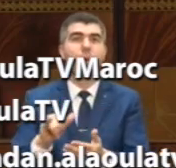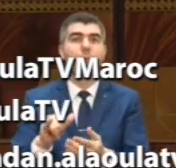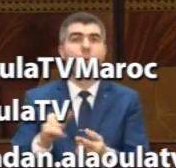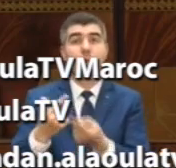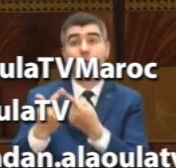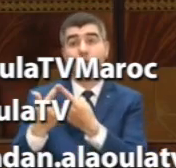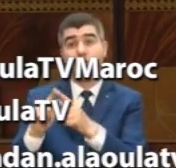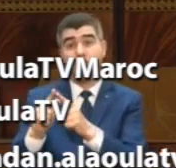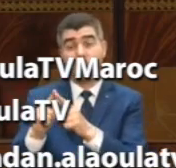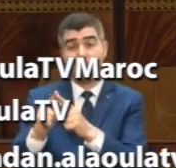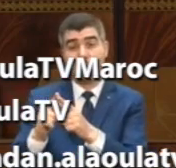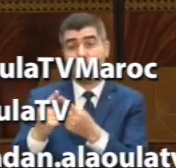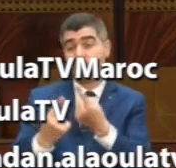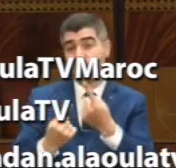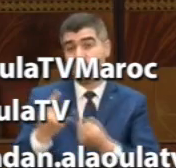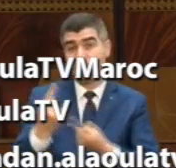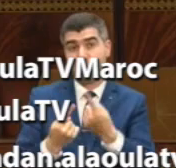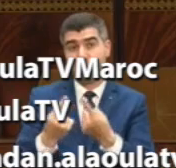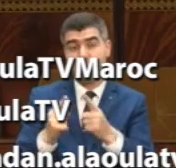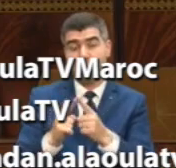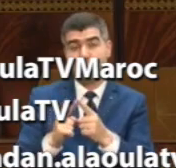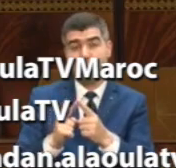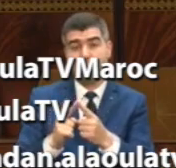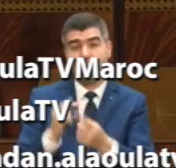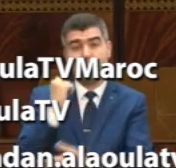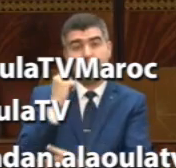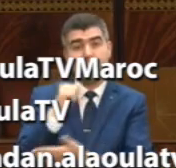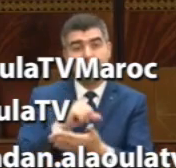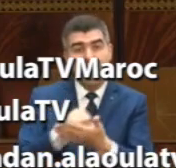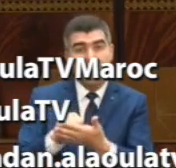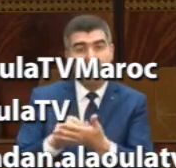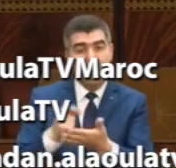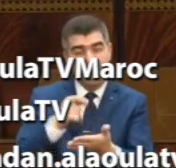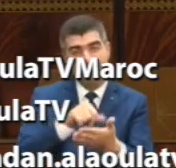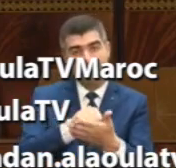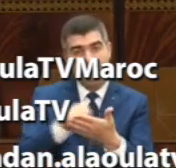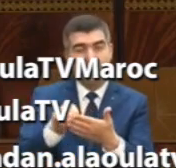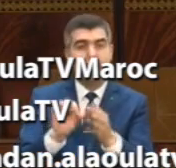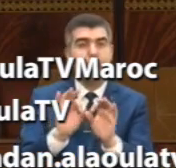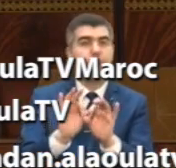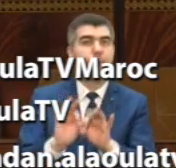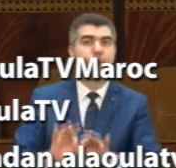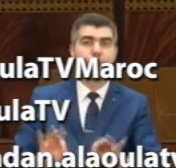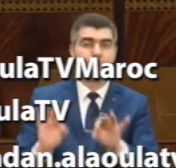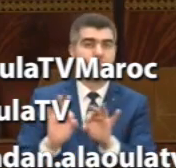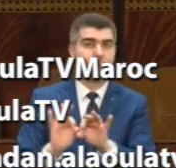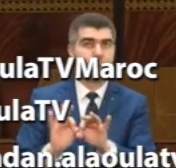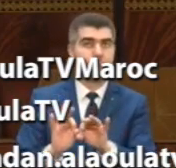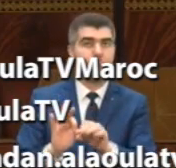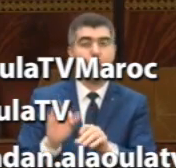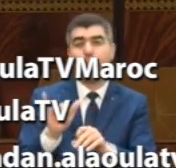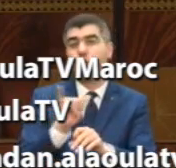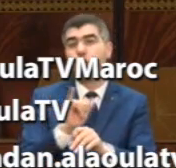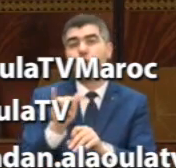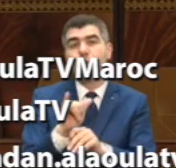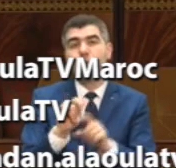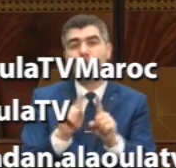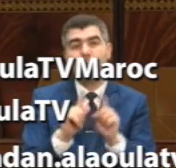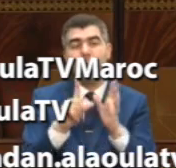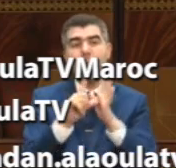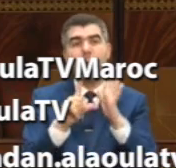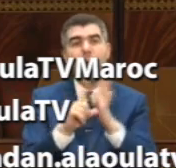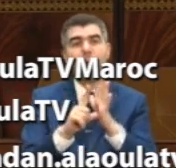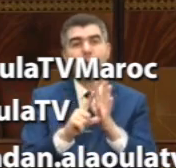التحفيظ أنه في إعفاء من رسوم التحفيظ. وهنا نتساءل أشنو الغاية من هذا التشريع في حين